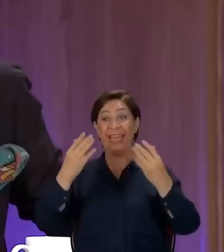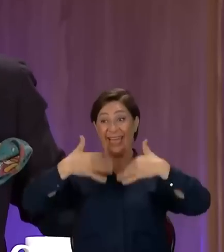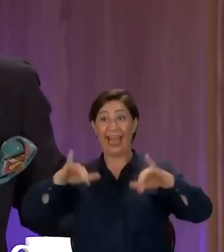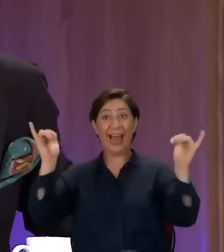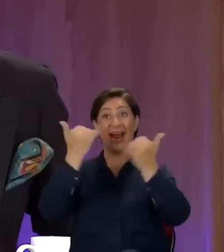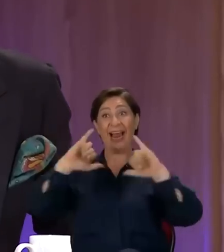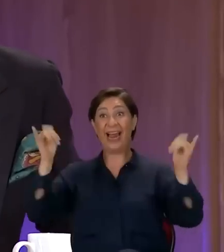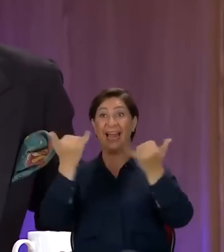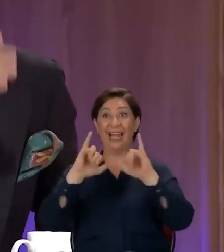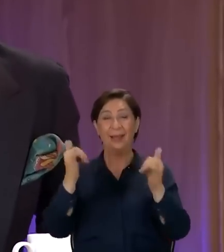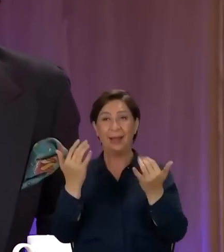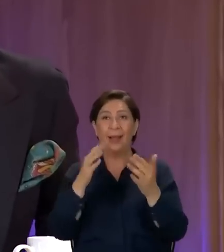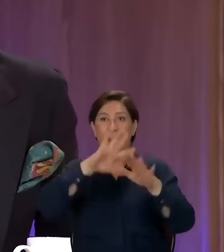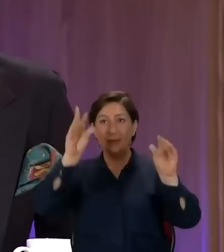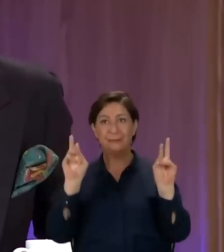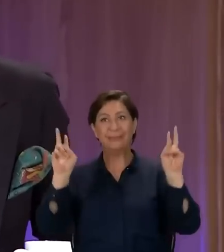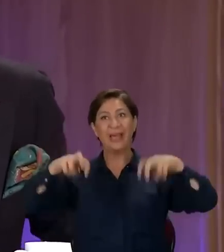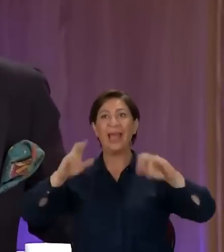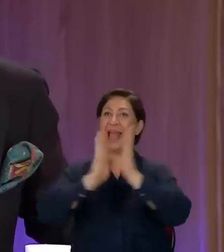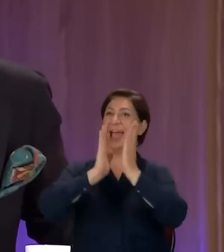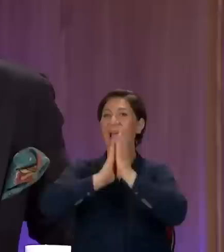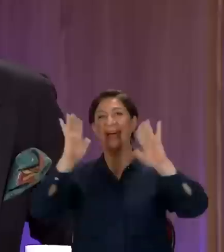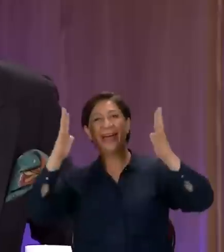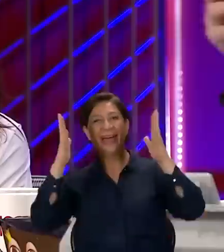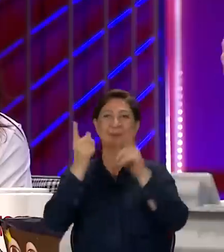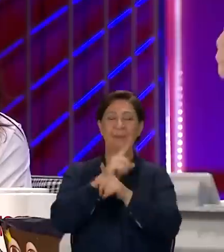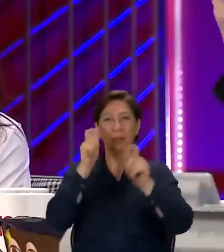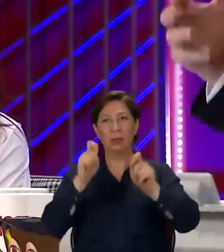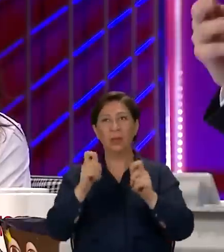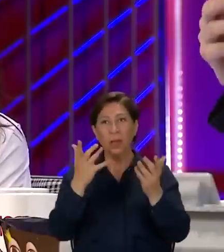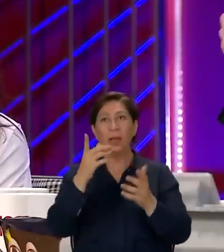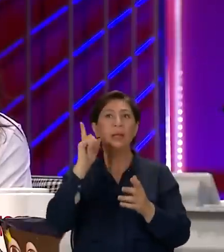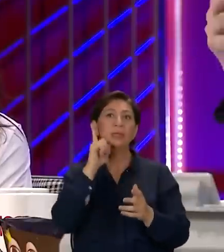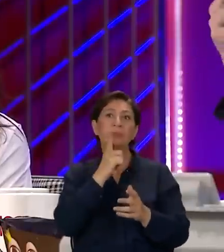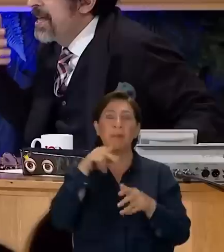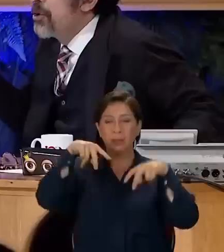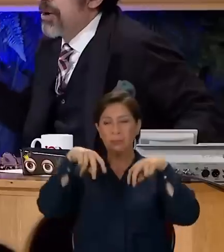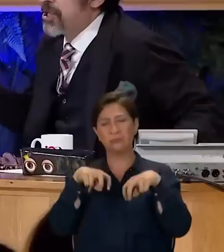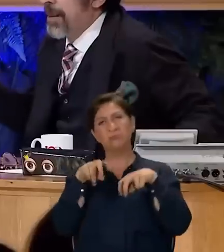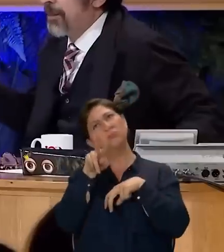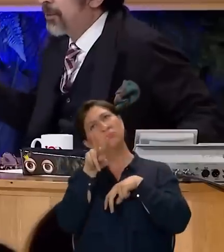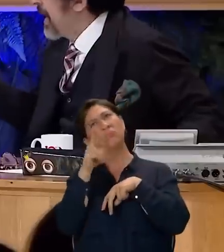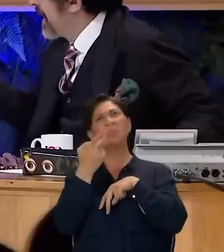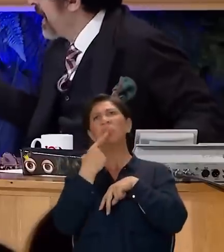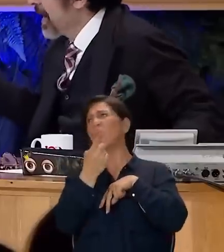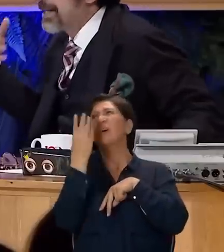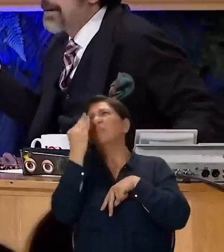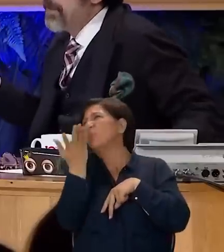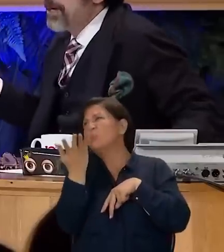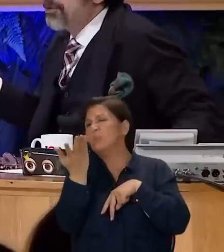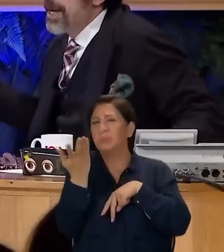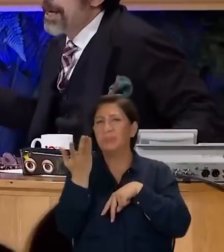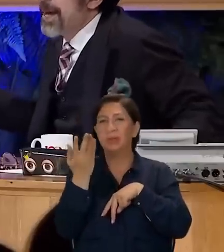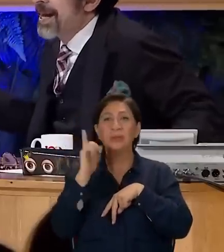var. Ve herkes ayağa kalktı falan. Çok güzel bir oldu. Düşünsene onu ne diyor acaba bu? Yani